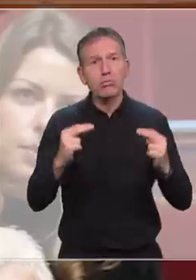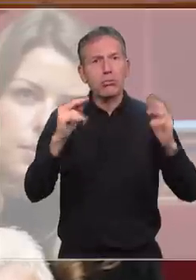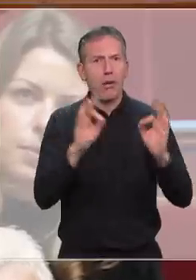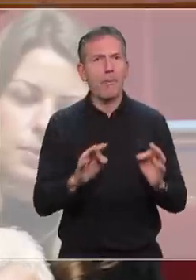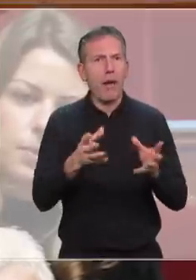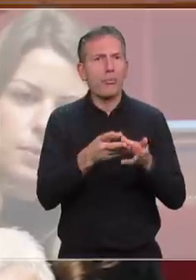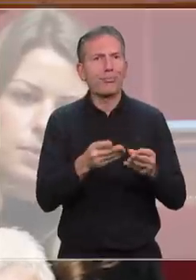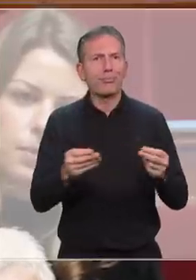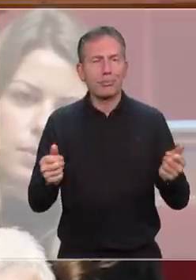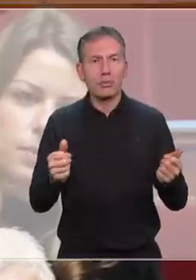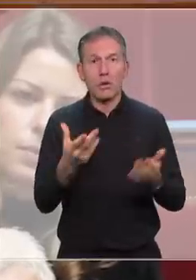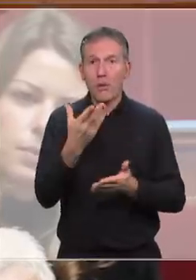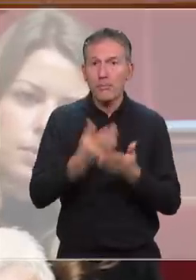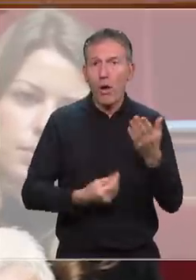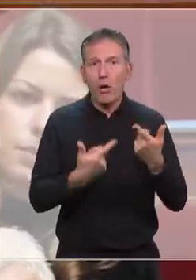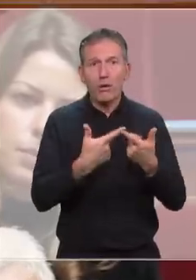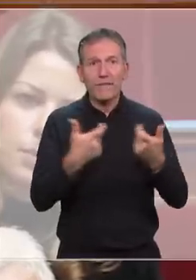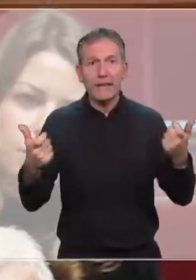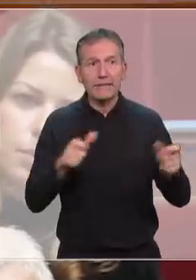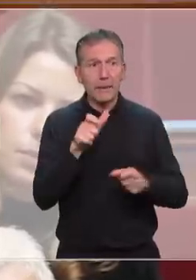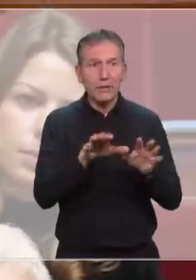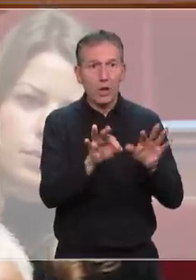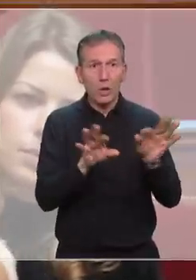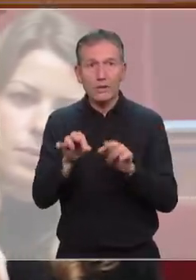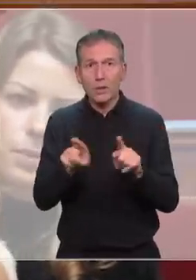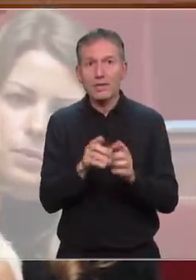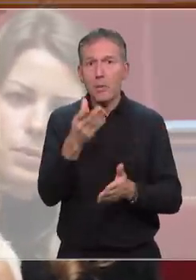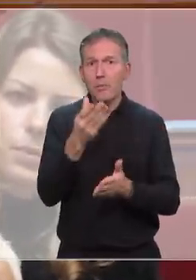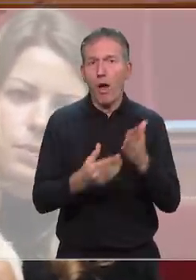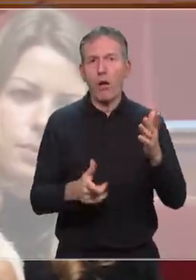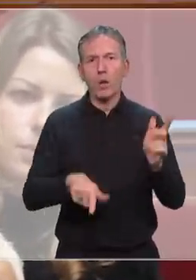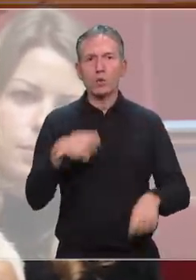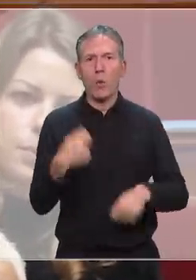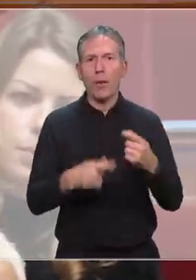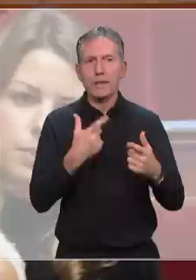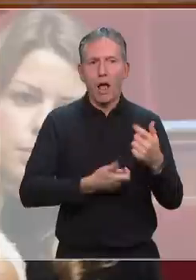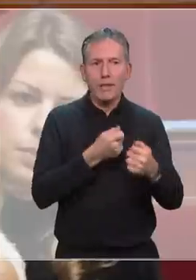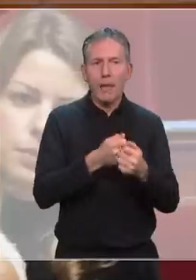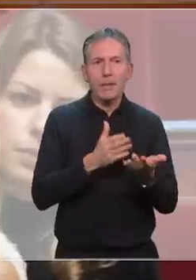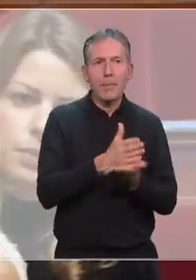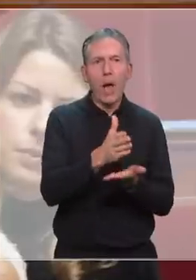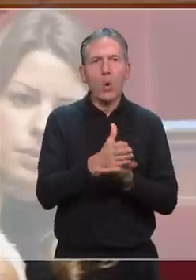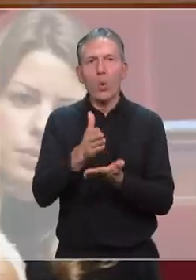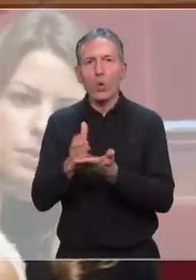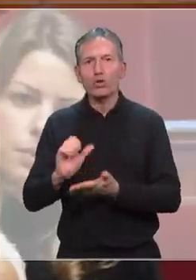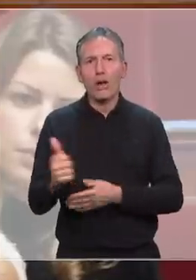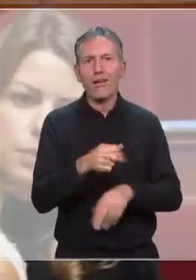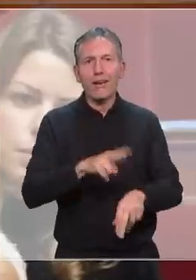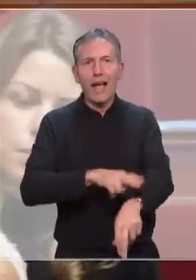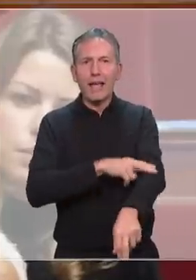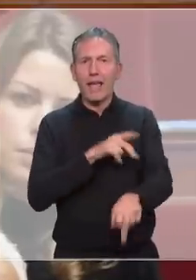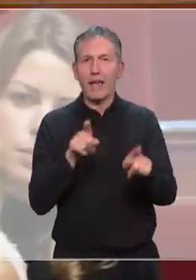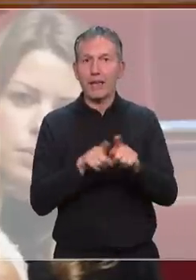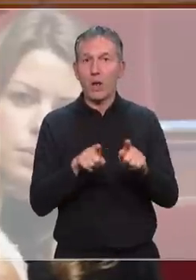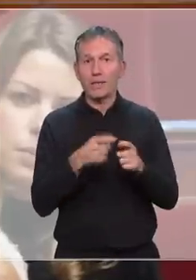caractériser. Par manque de diversité dans les recrutements et un manque d'agilité pour adapter les parcours de vie et les carrières, je voudrais à ce propos saluer